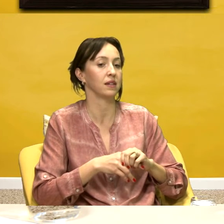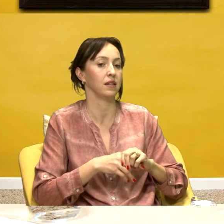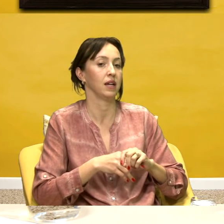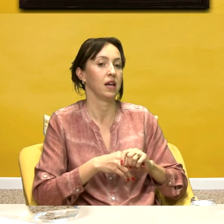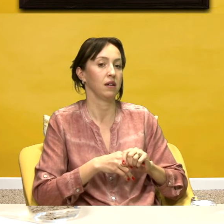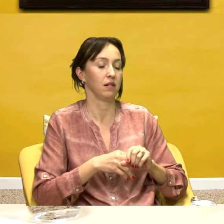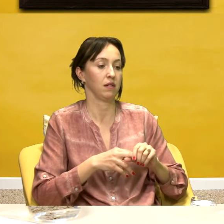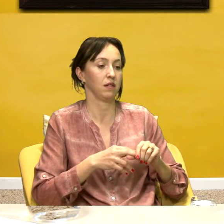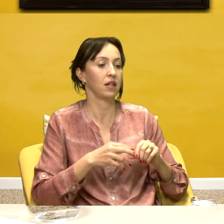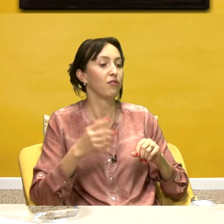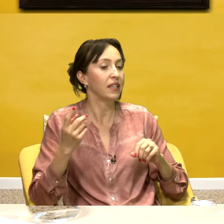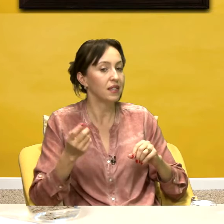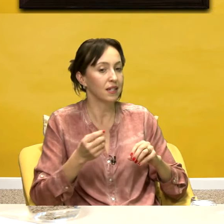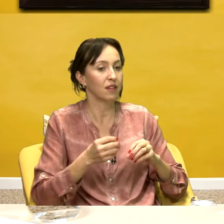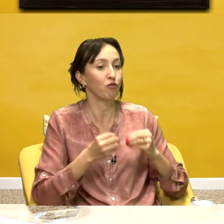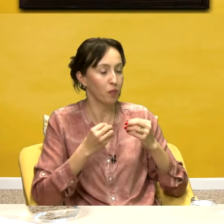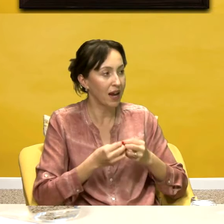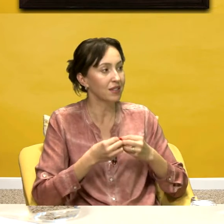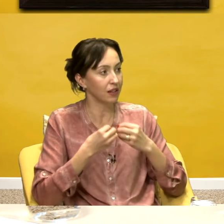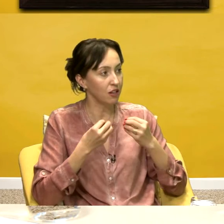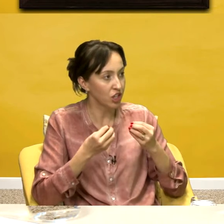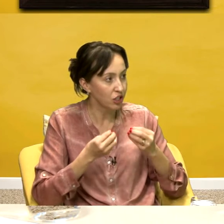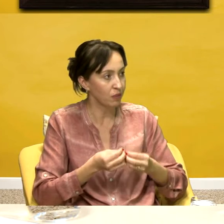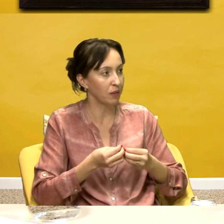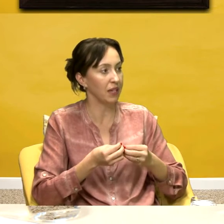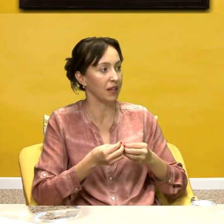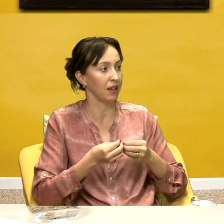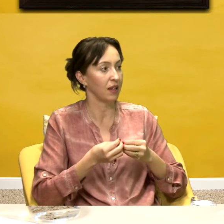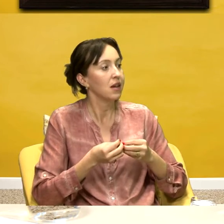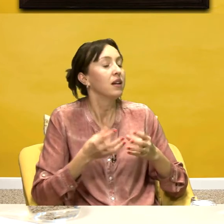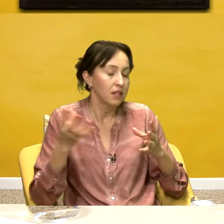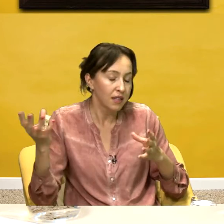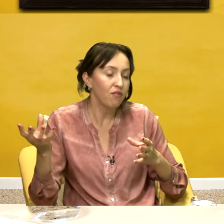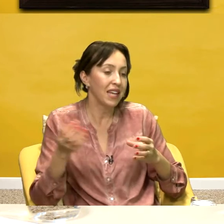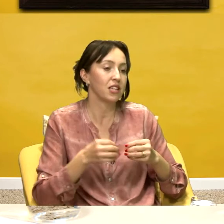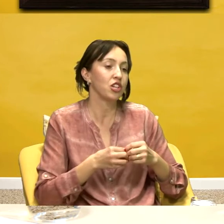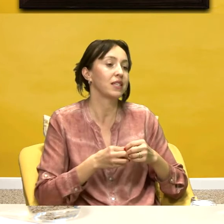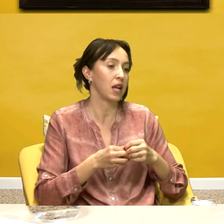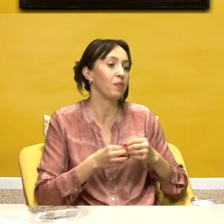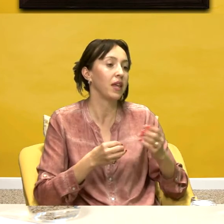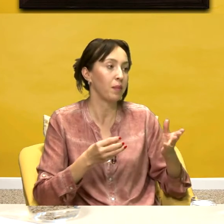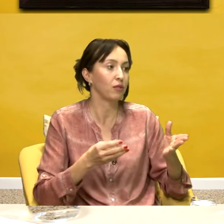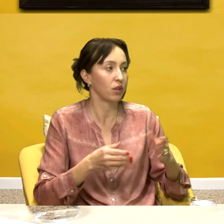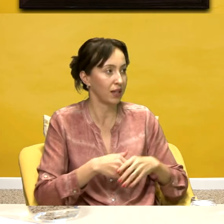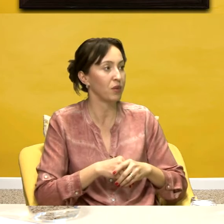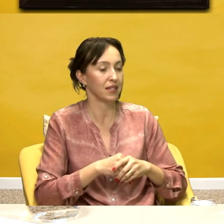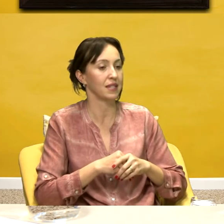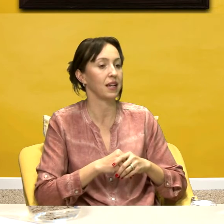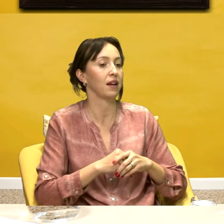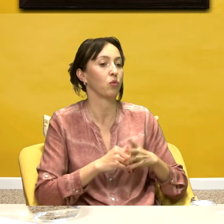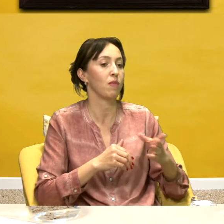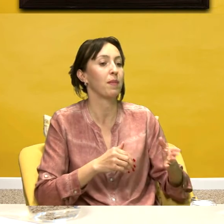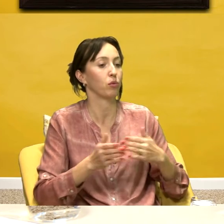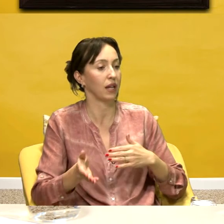ca să ca fetița să vorbească din ce în ce mai bine, să învețe și semne, pentru că trebuie